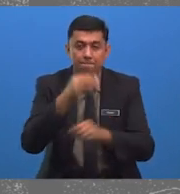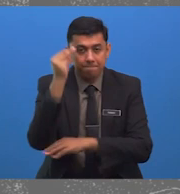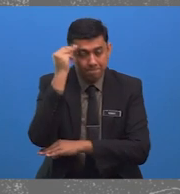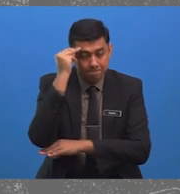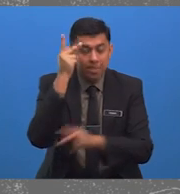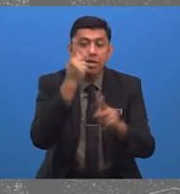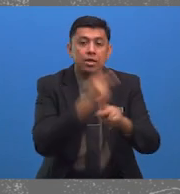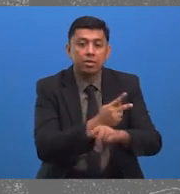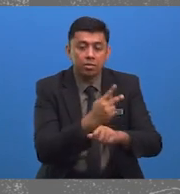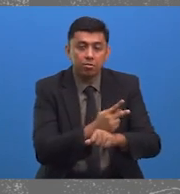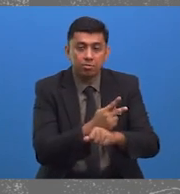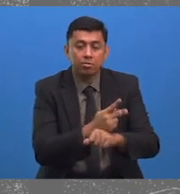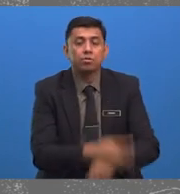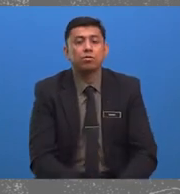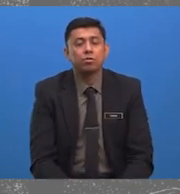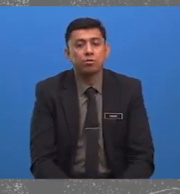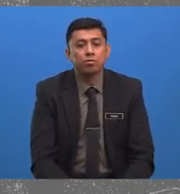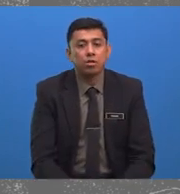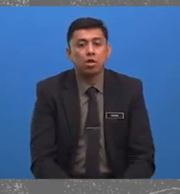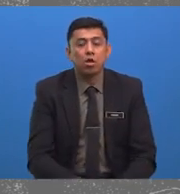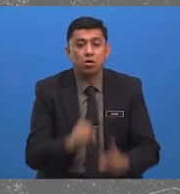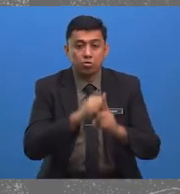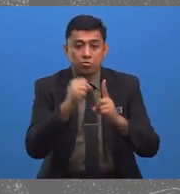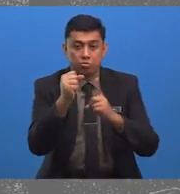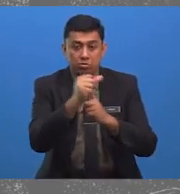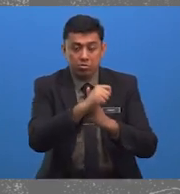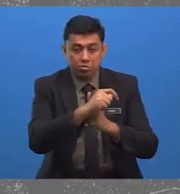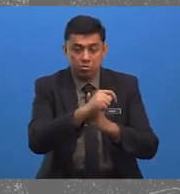ialah berkhidmat dalam sektor sosioekonomi.